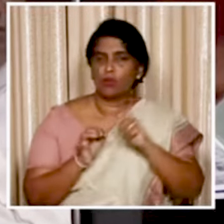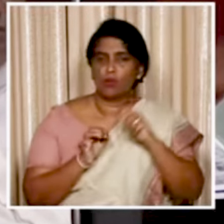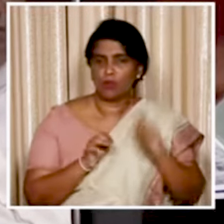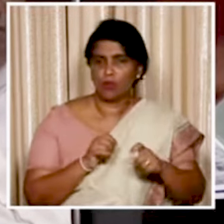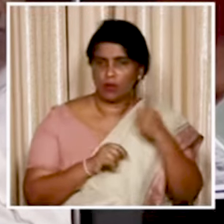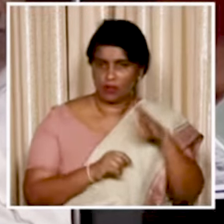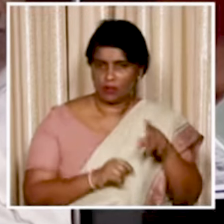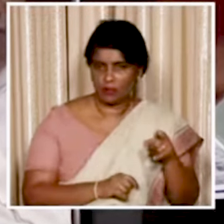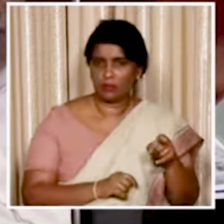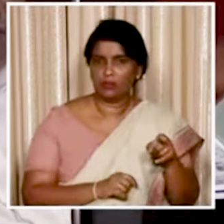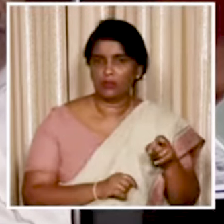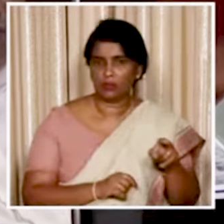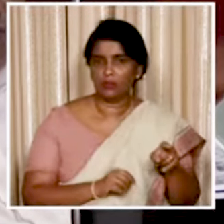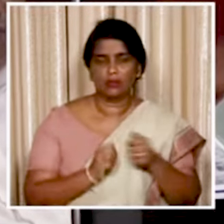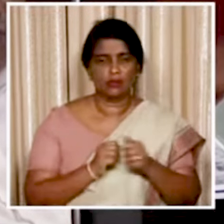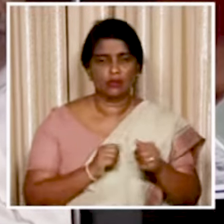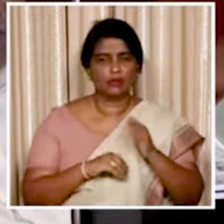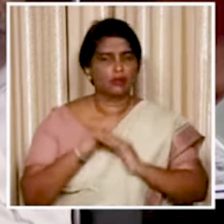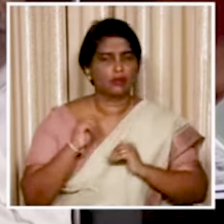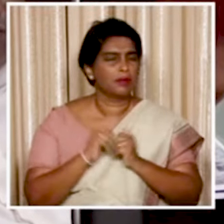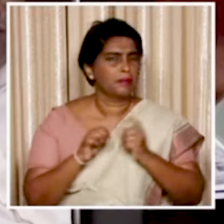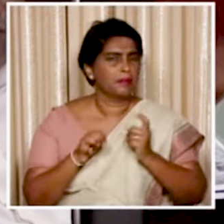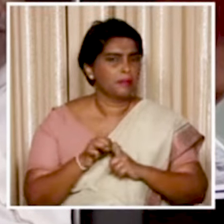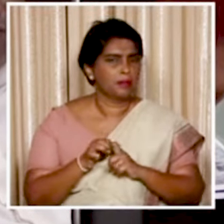නිසා ඇති වෙලා තියෙන ප්‍රශ්නේ